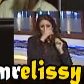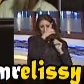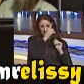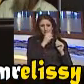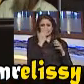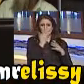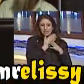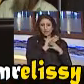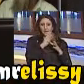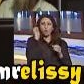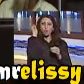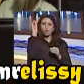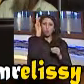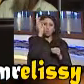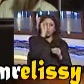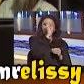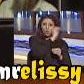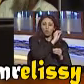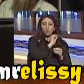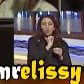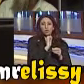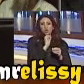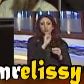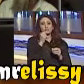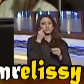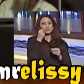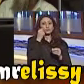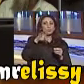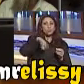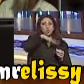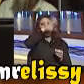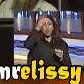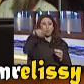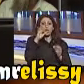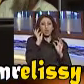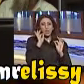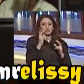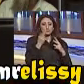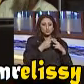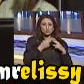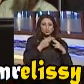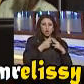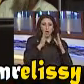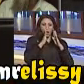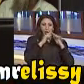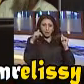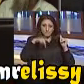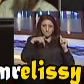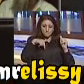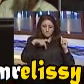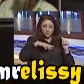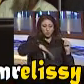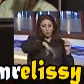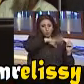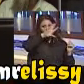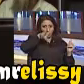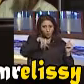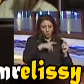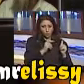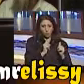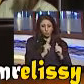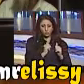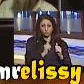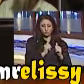نبعث رسالة لكل الناس في الداخل إن الشعب المصري، الأغلبية